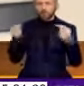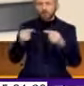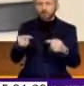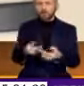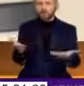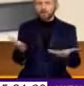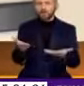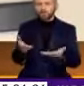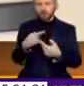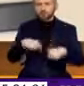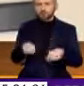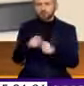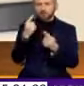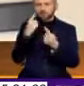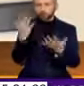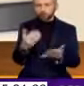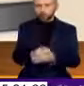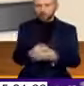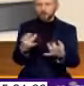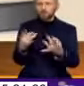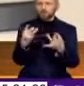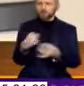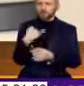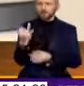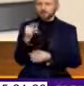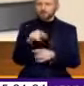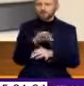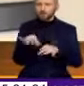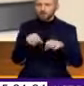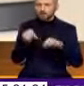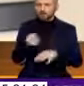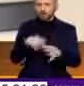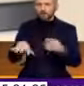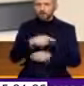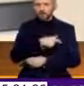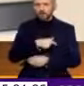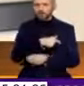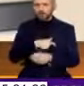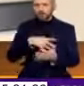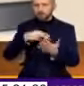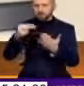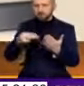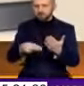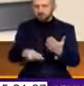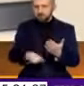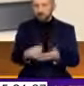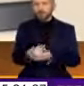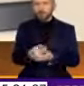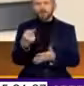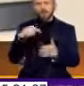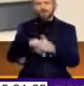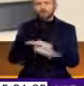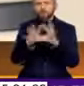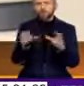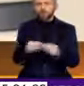якусь ми так і не почули. Поясніть, мене зацікавив цей проект рішення, тому що там всі депутати стали суб'єктами подання. В чому